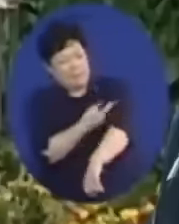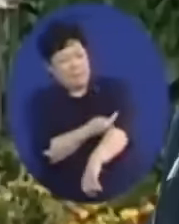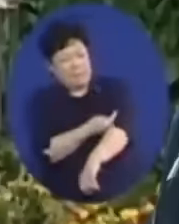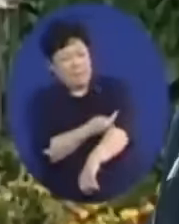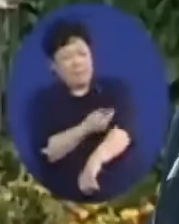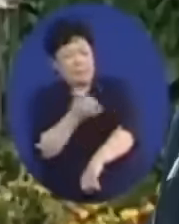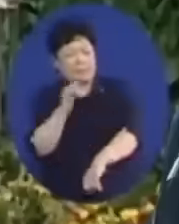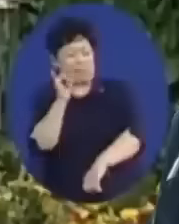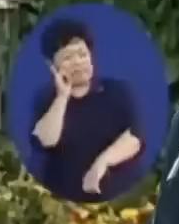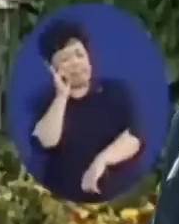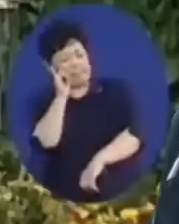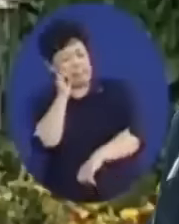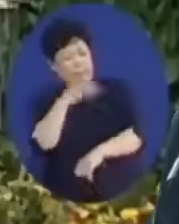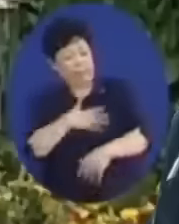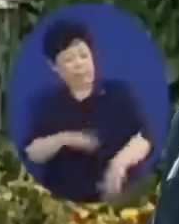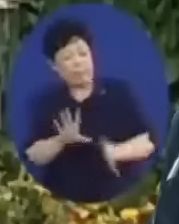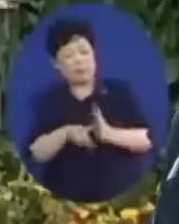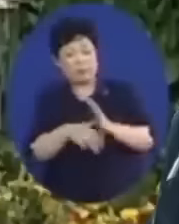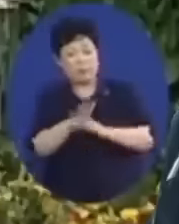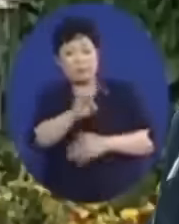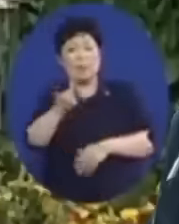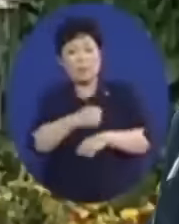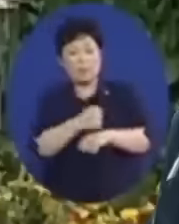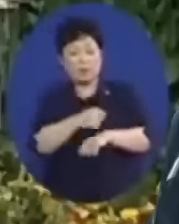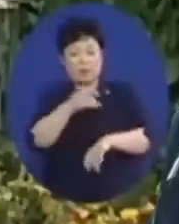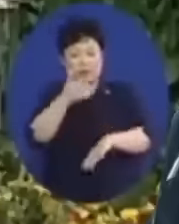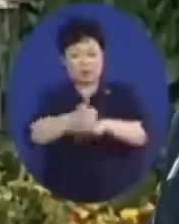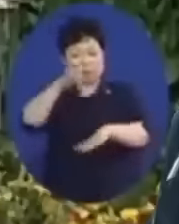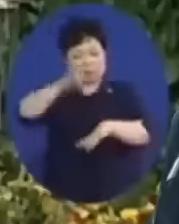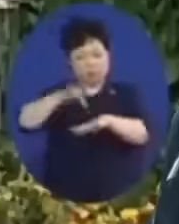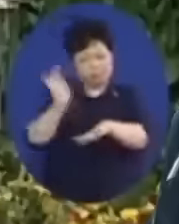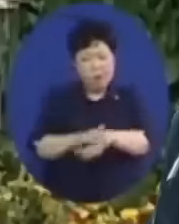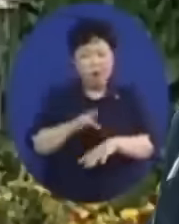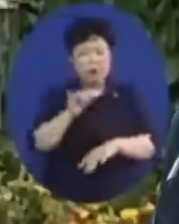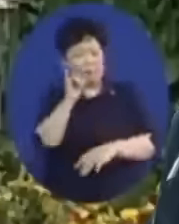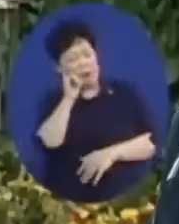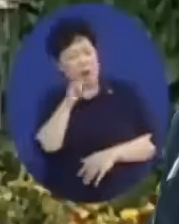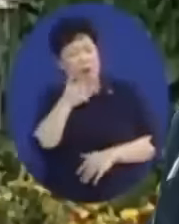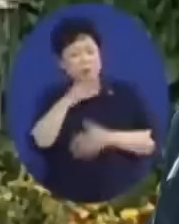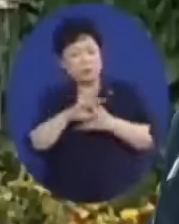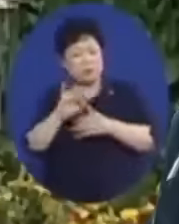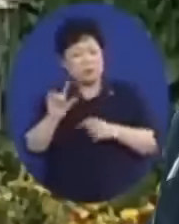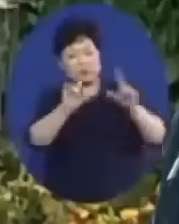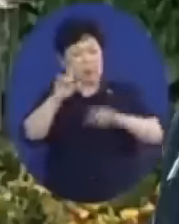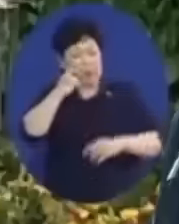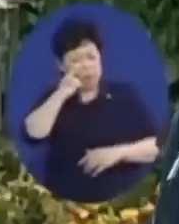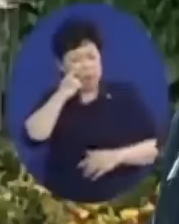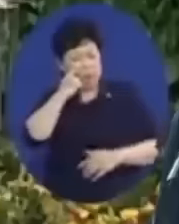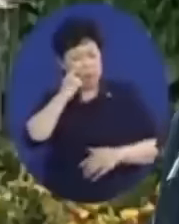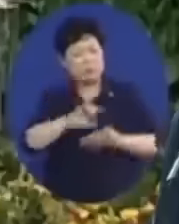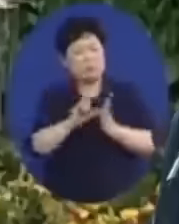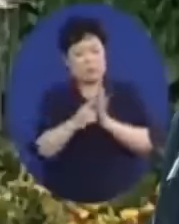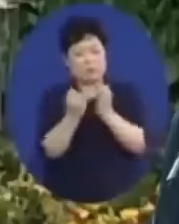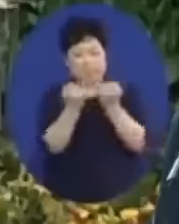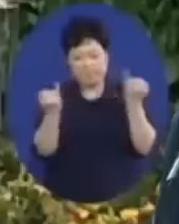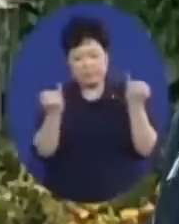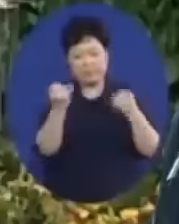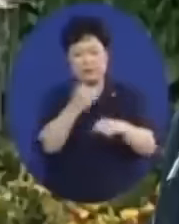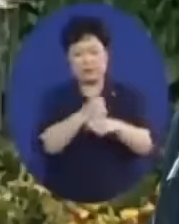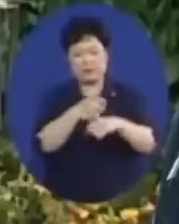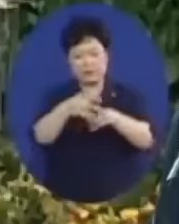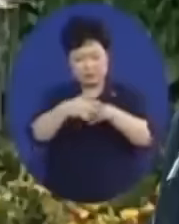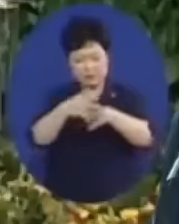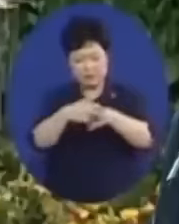피곤할 때마다 마약을 복용하는 했는데 나중에 습관에 대한 마약이 없으면 생활을 유지할 수 없을 지경이 되었습니다. 그는 인턴과